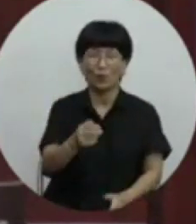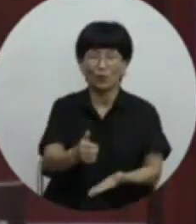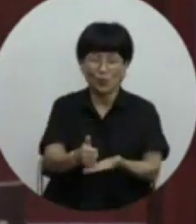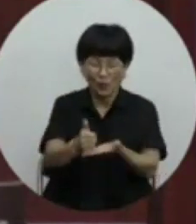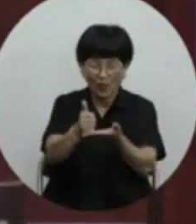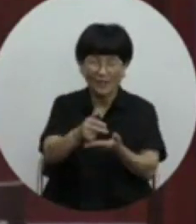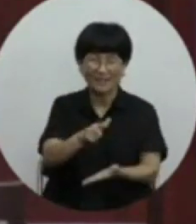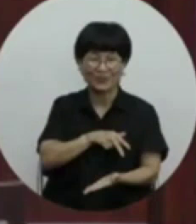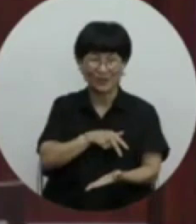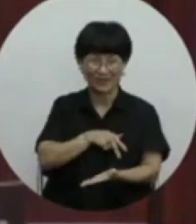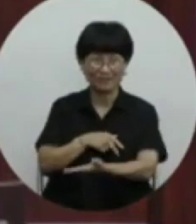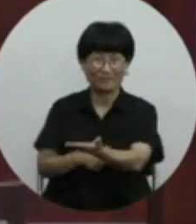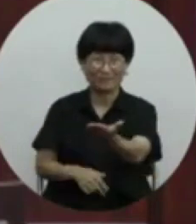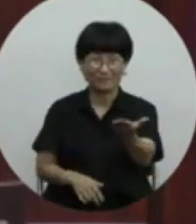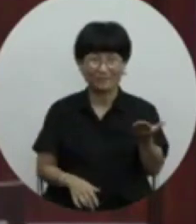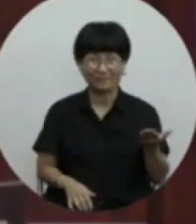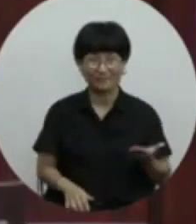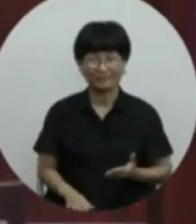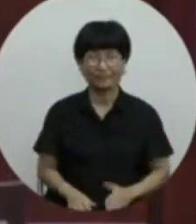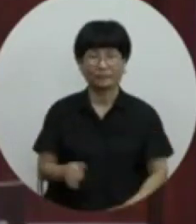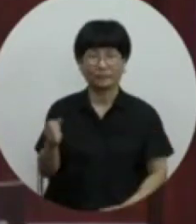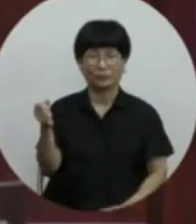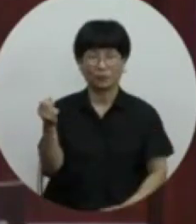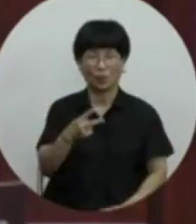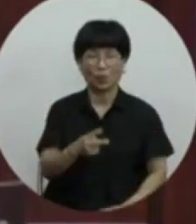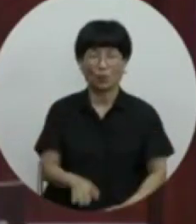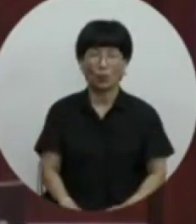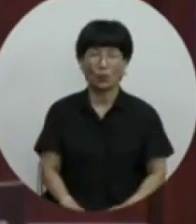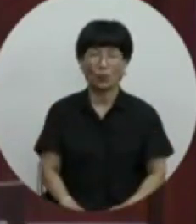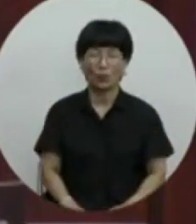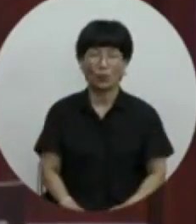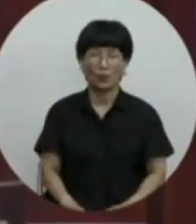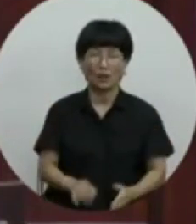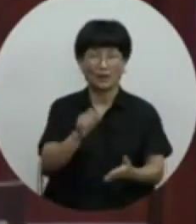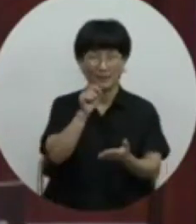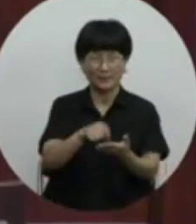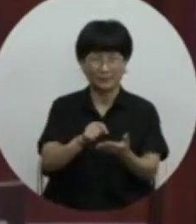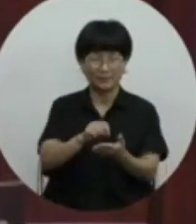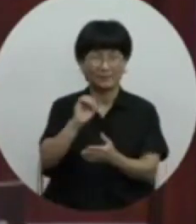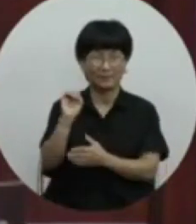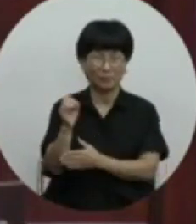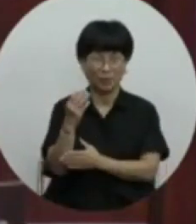존경하는 의원님 여러분, 그리고 정농 직필의 언론인 여러분,